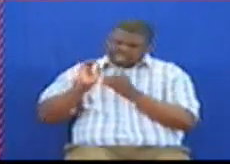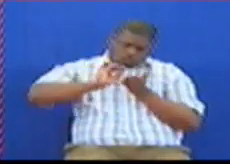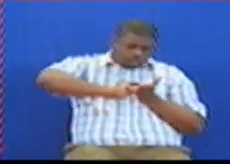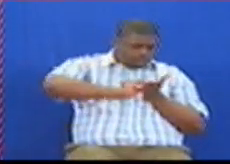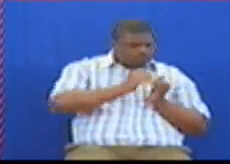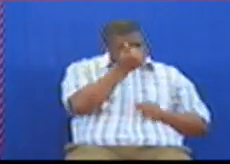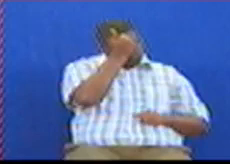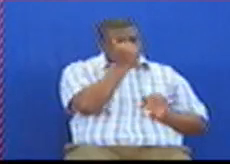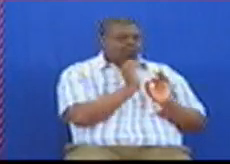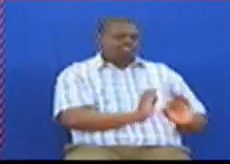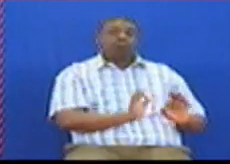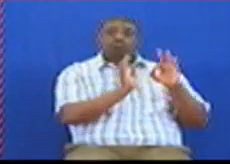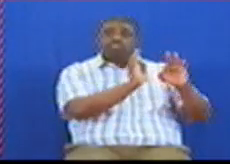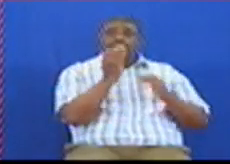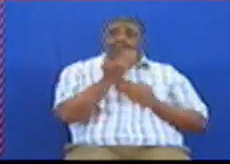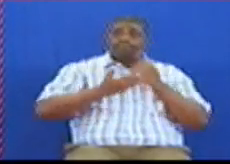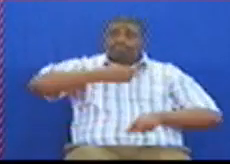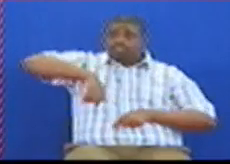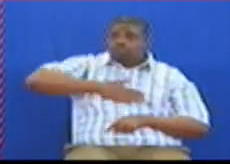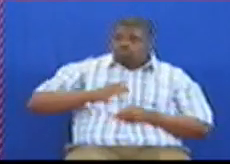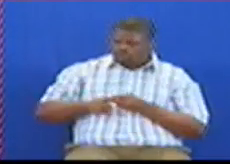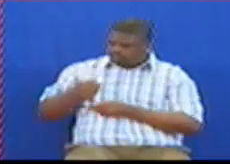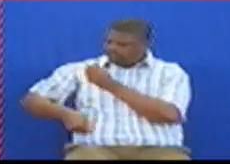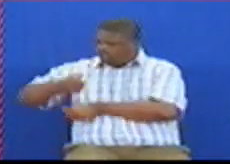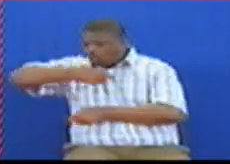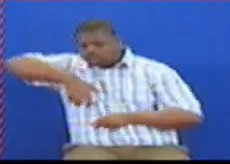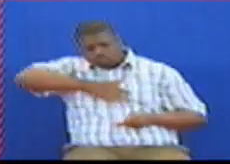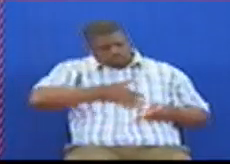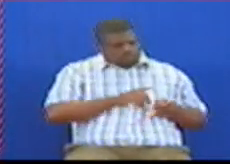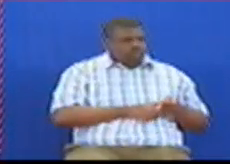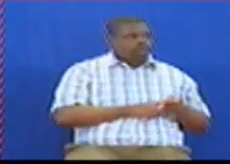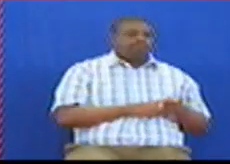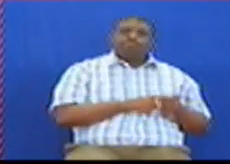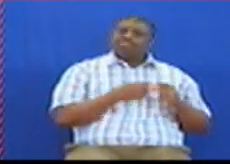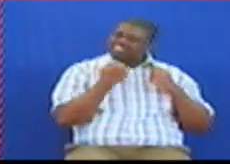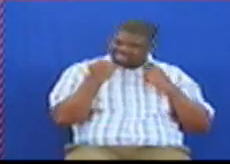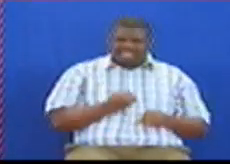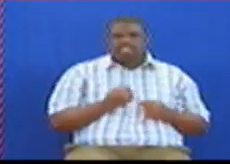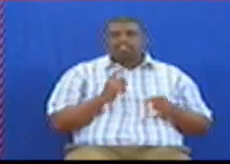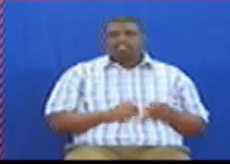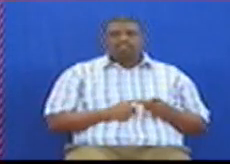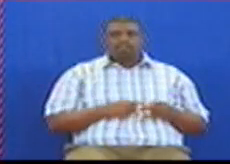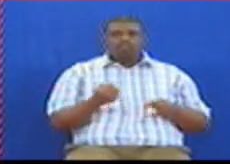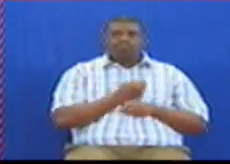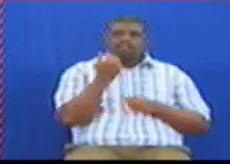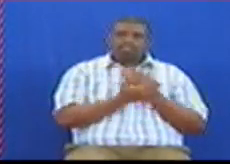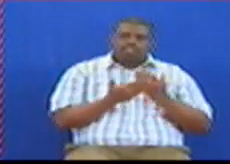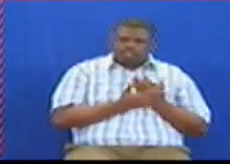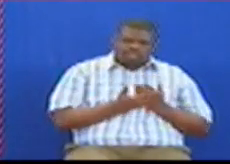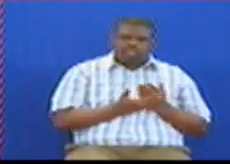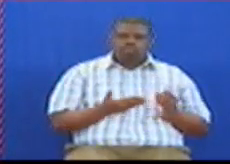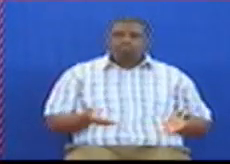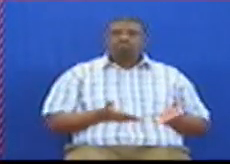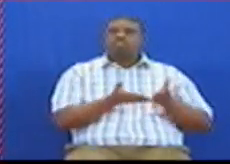zetu kwamba nchi yetu, viongozi wetu awamu zote zimeendelea kujitahidi sana kuifanya nchi yetu iendelee kuwa na